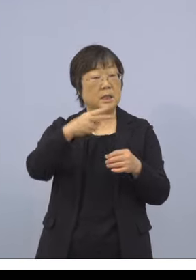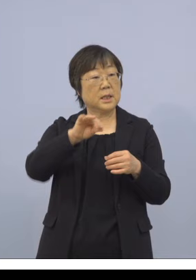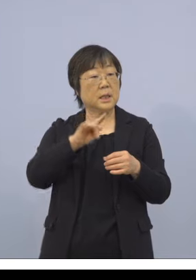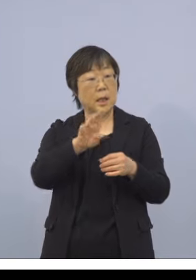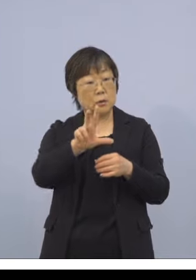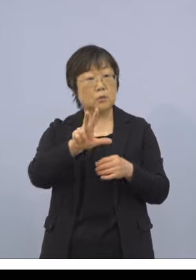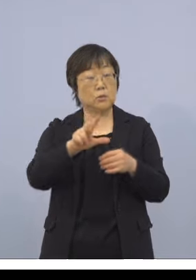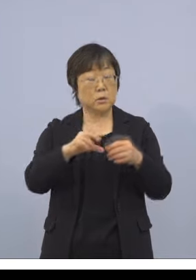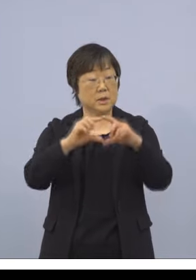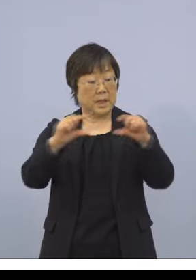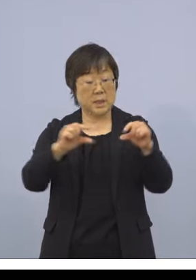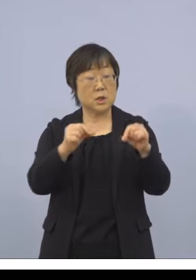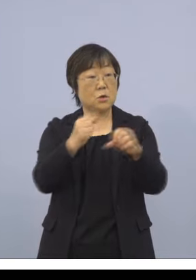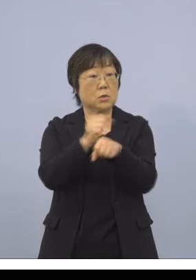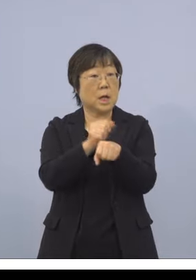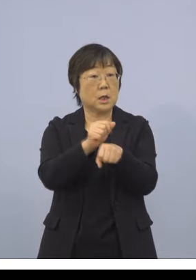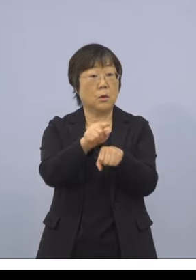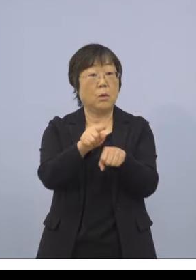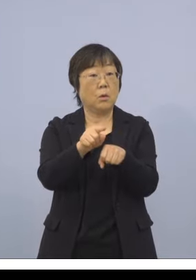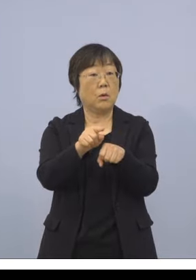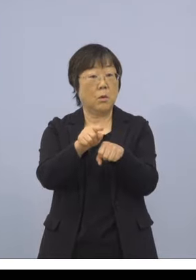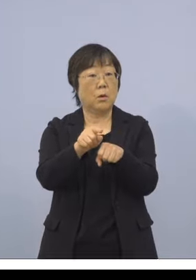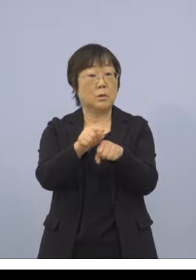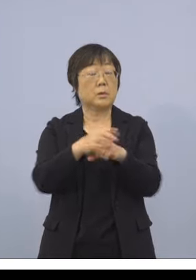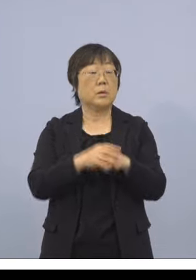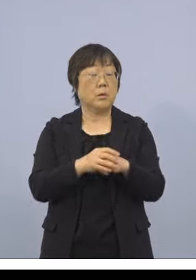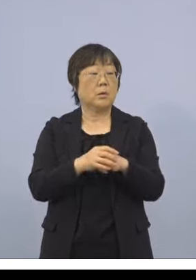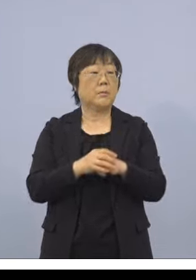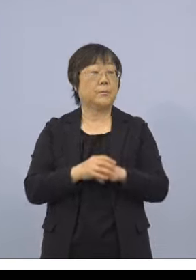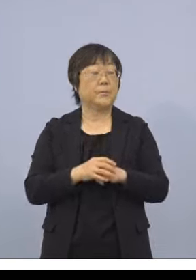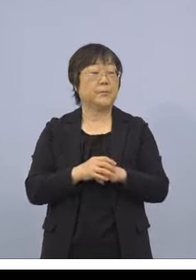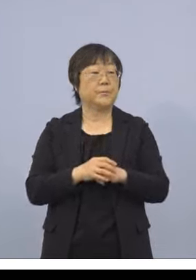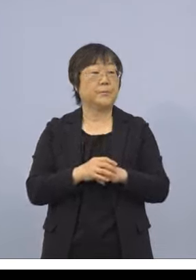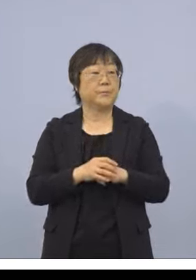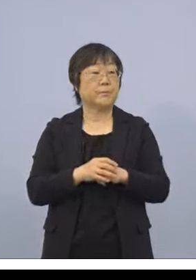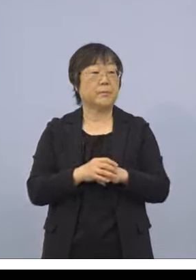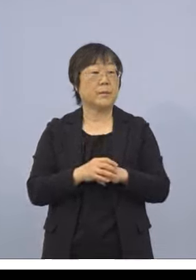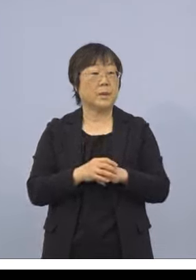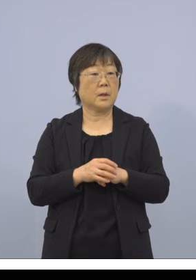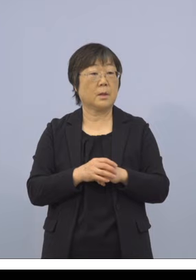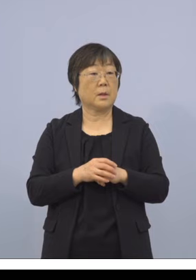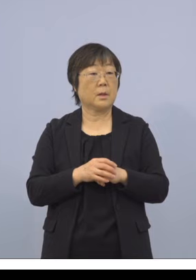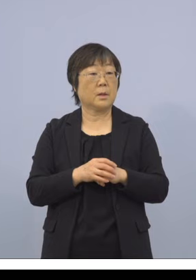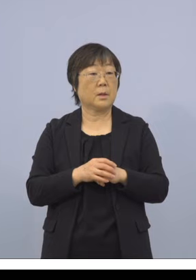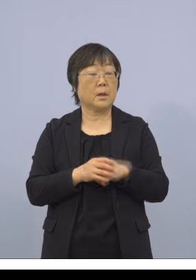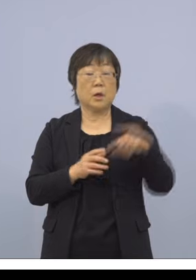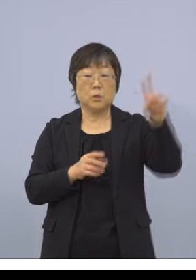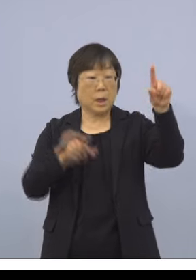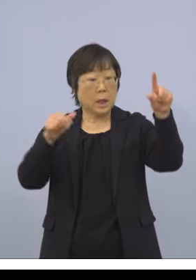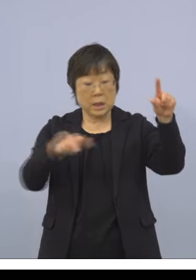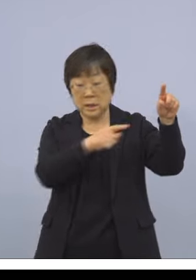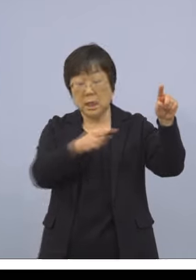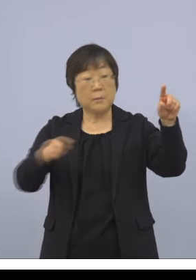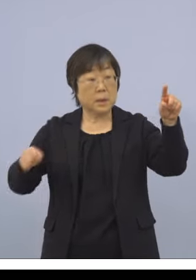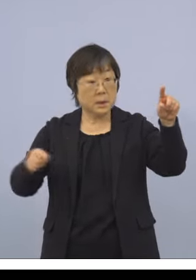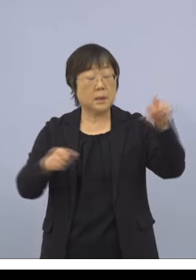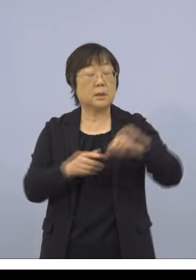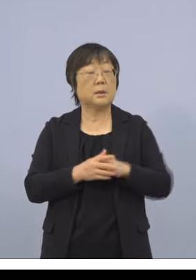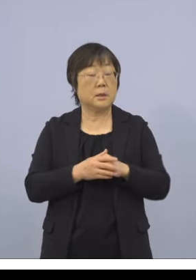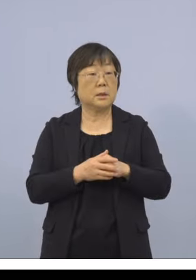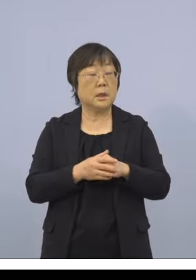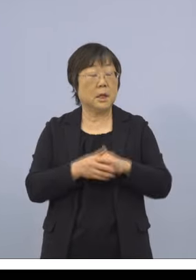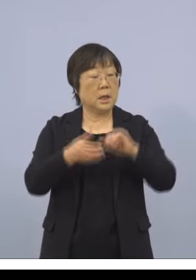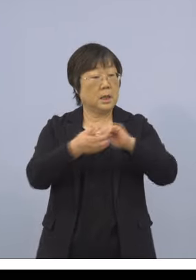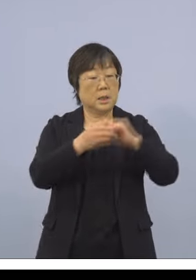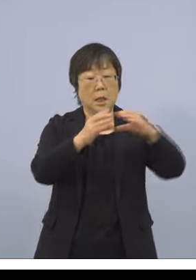の材料、これの川上から川下までですね、非常に一定